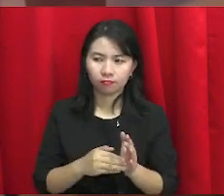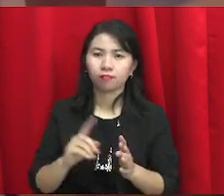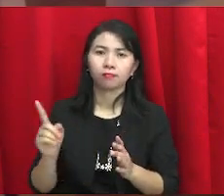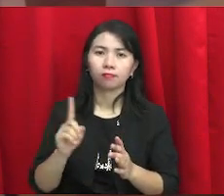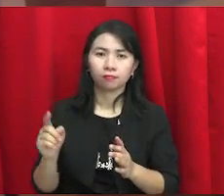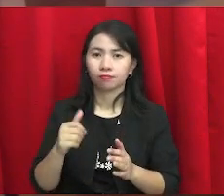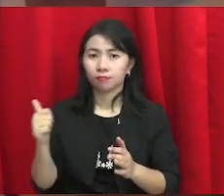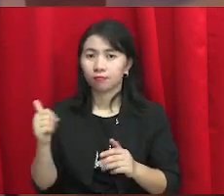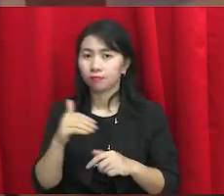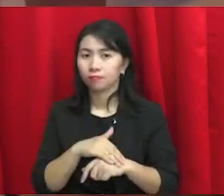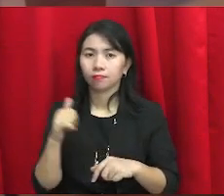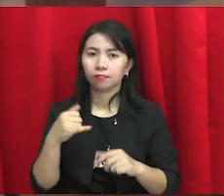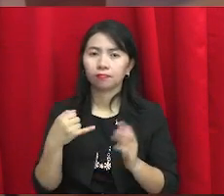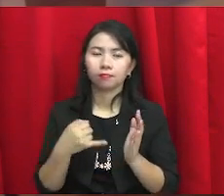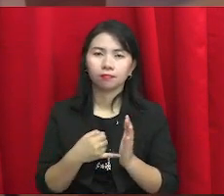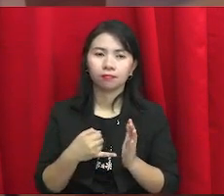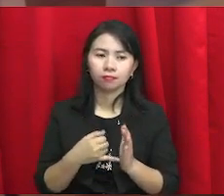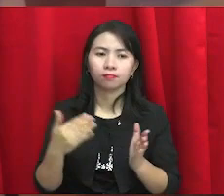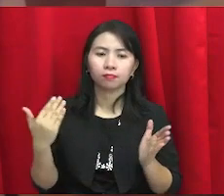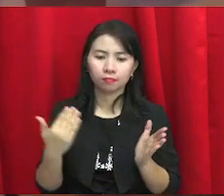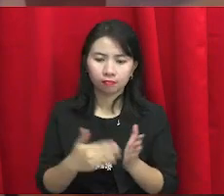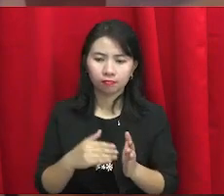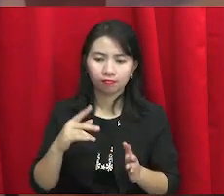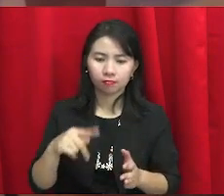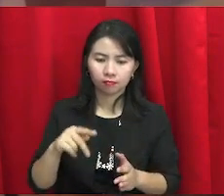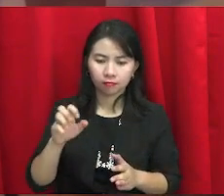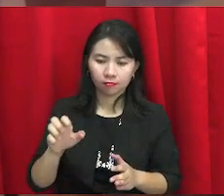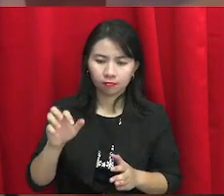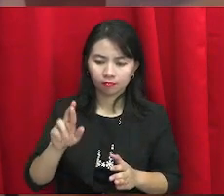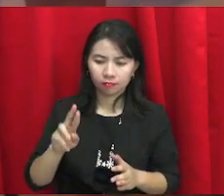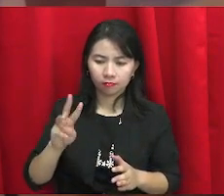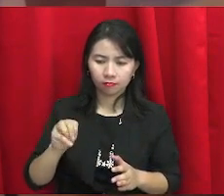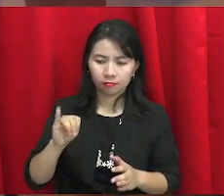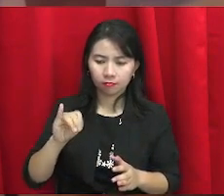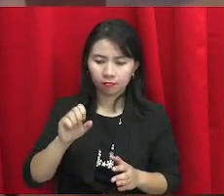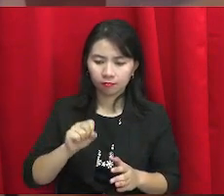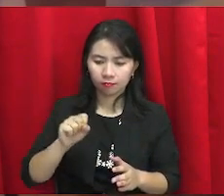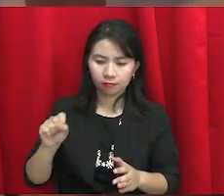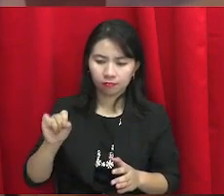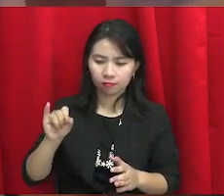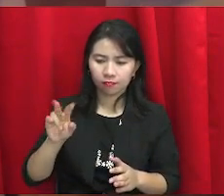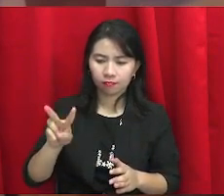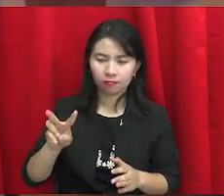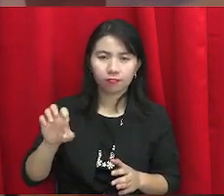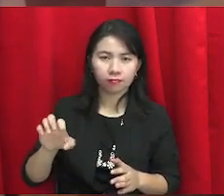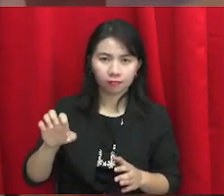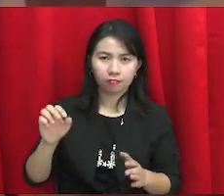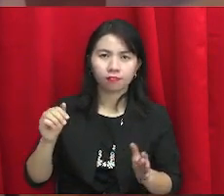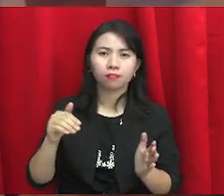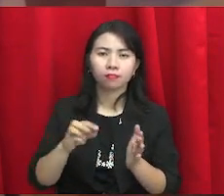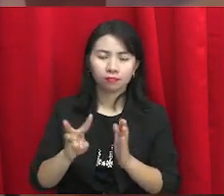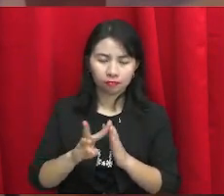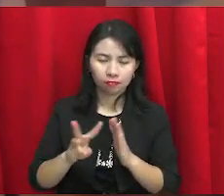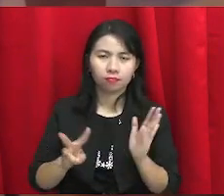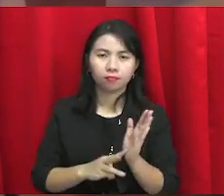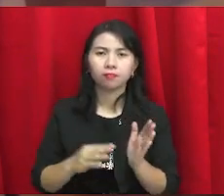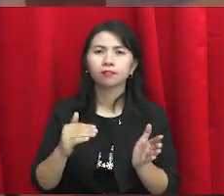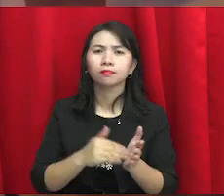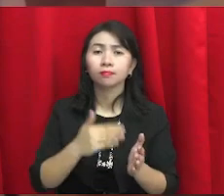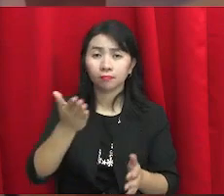iba doon ay permissive will daw. Wala man akong nakikita permissive will. Alam